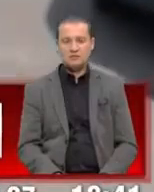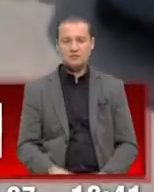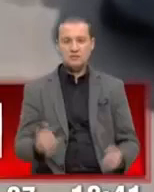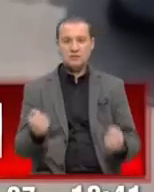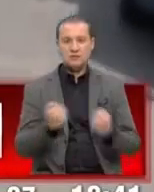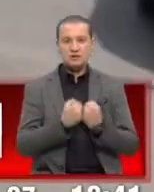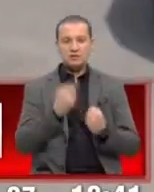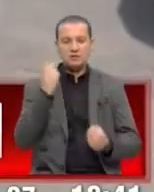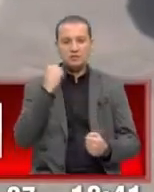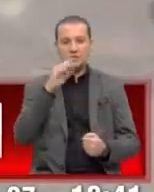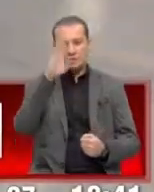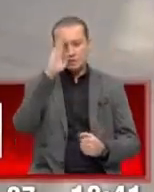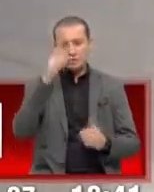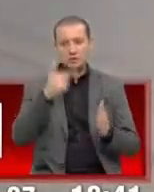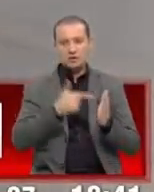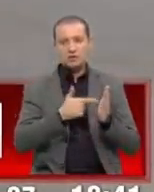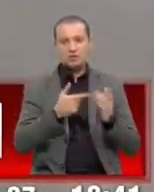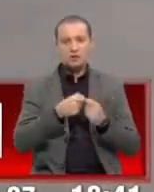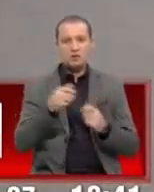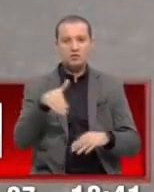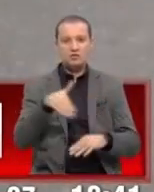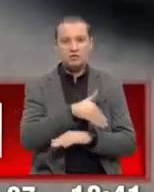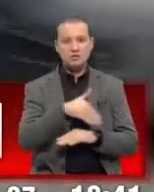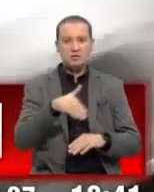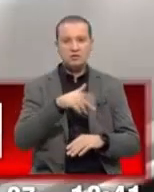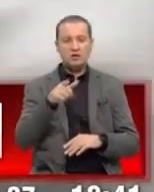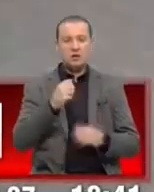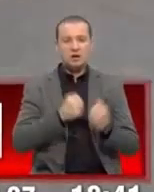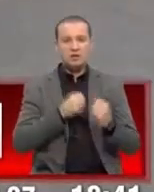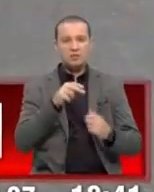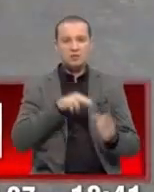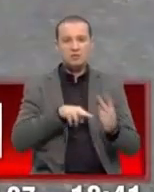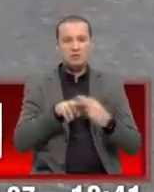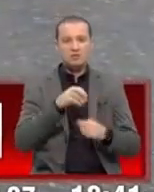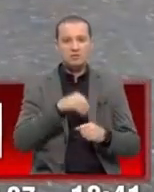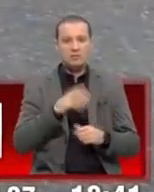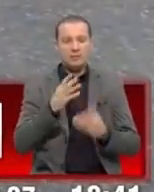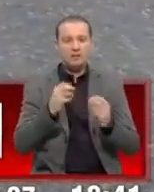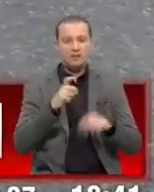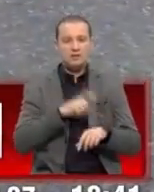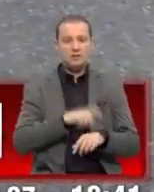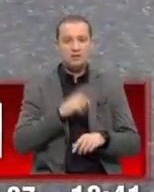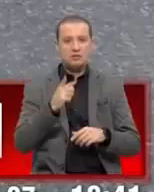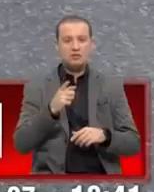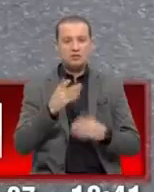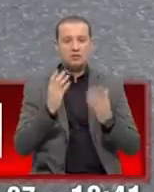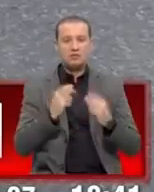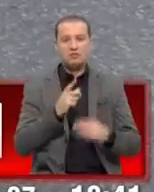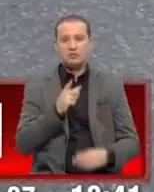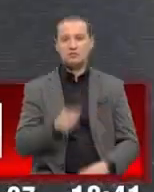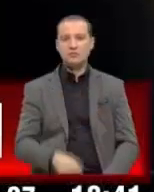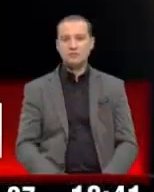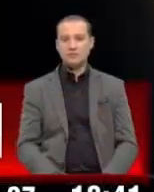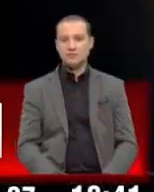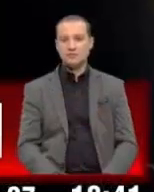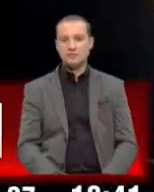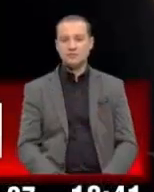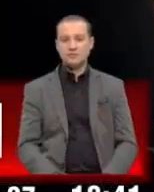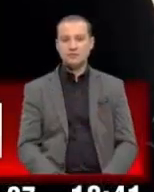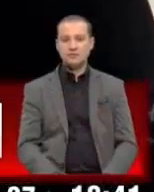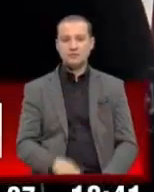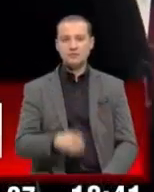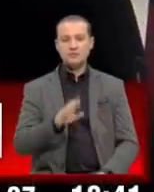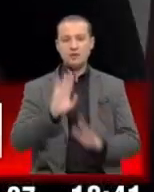Kaza dün İstanbul Kadıköy Bağdat Caddesi'nde yaya ve araç trafiğinin en yoğun olduğu akşam saatlerinde yaşandı. Direkt karşı